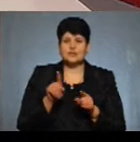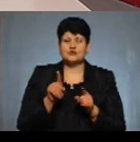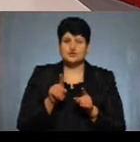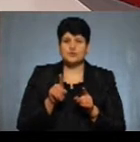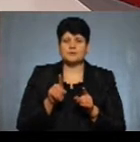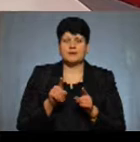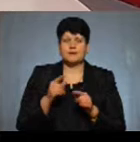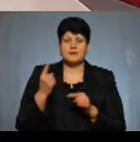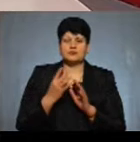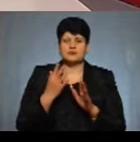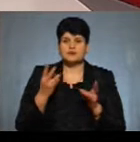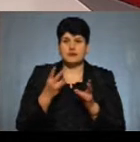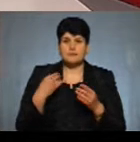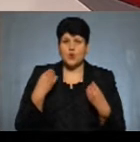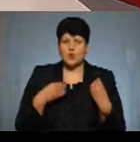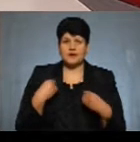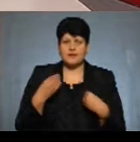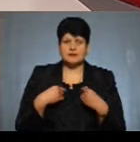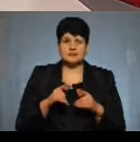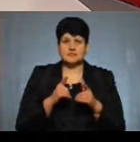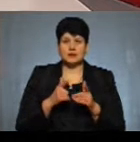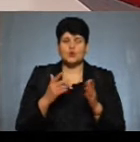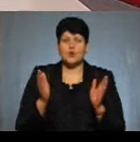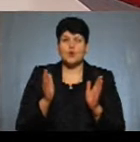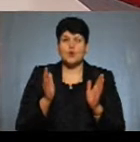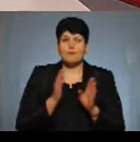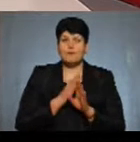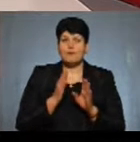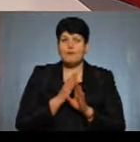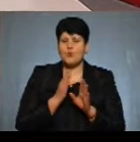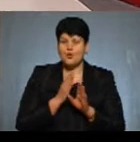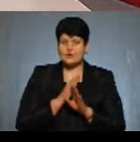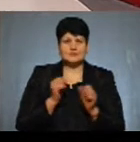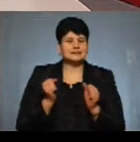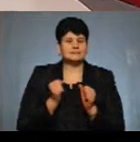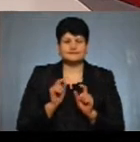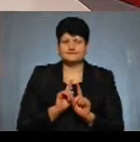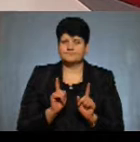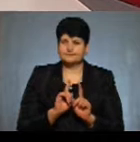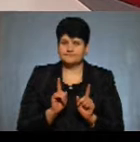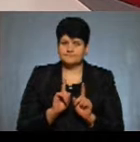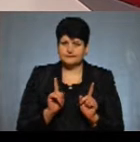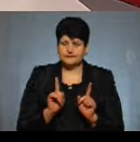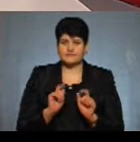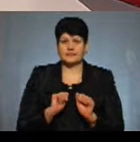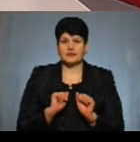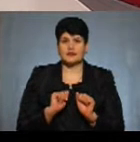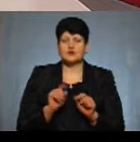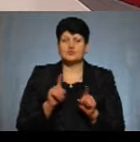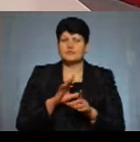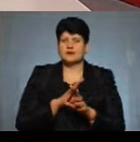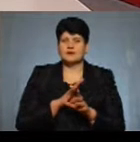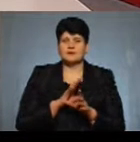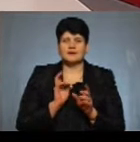все, треба одягатися згідно погоди. Не перемерзати, відповідно,